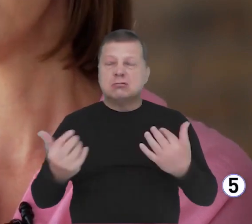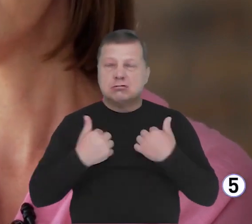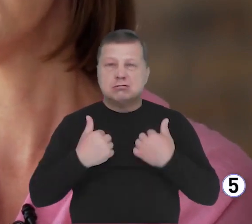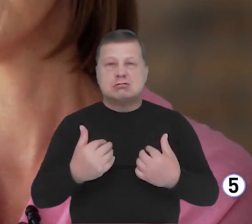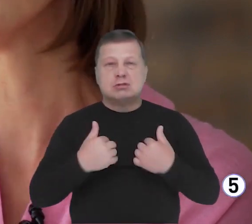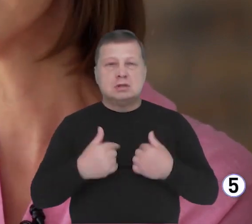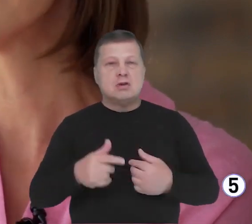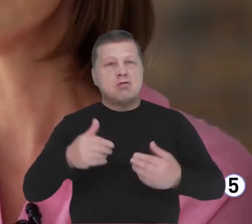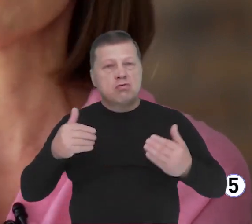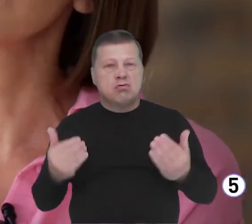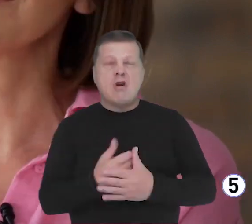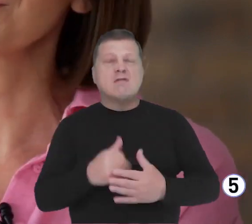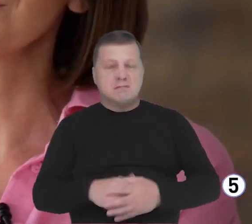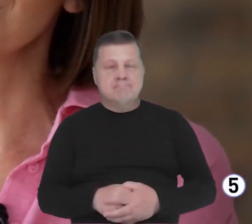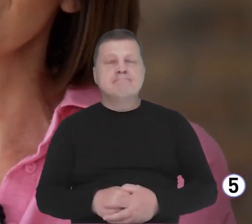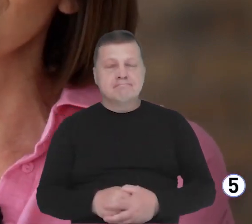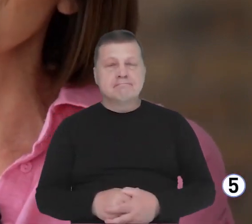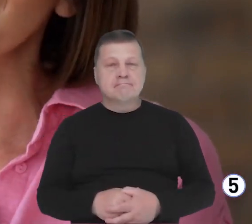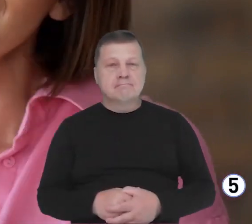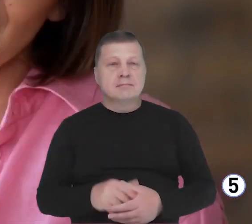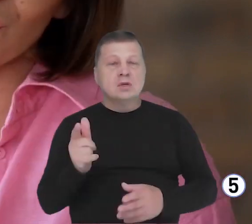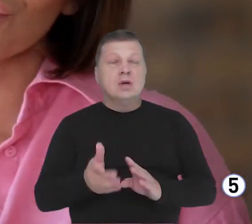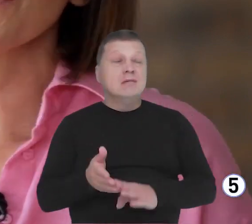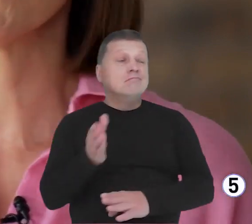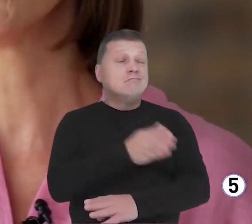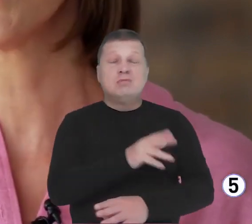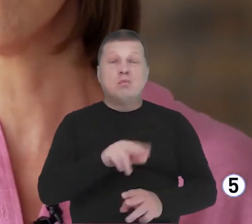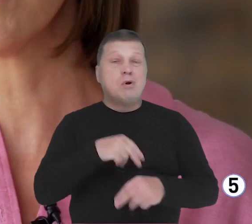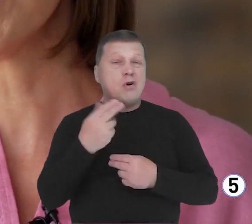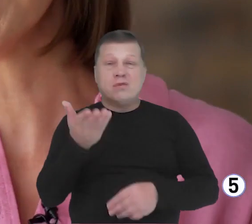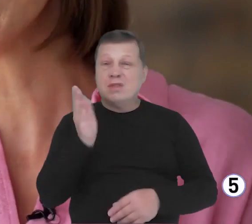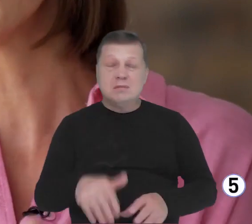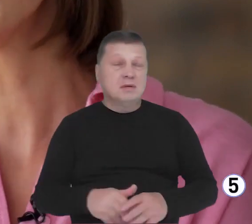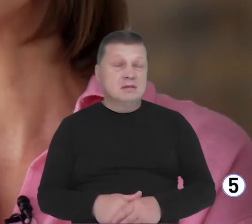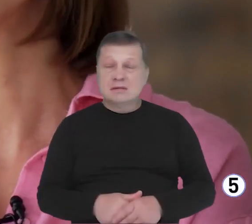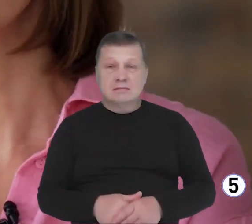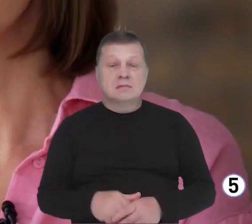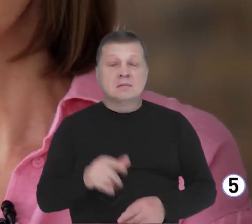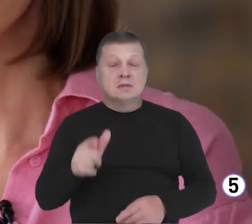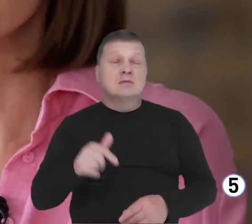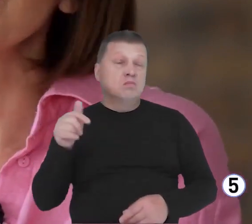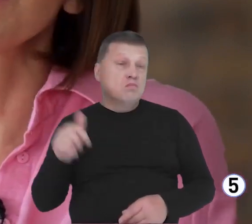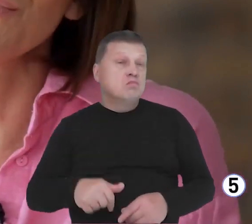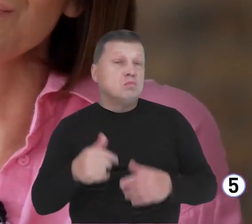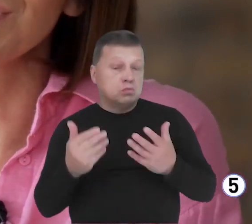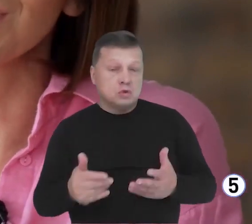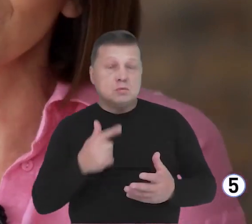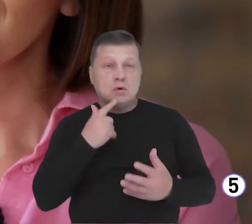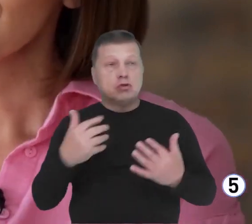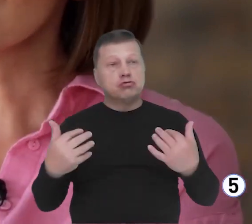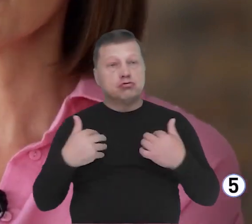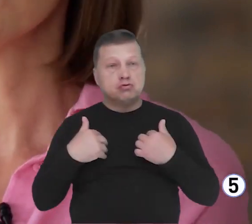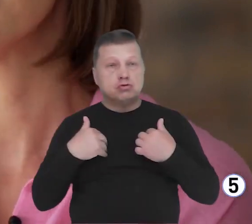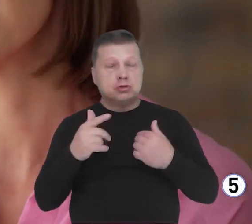część mojego życia, to jest moja nowa rzeczywistość, że to, co było, już nie wróci i ja to życie trochę